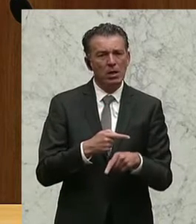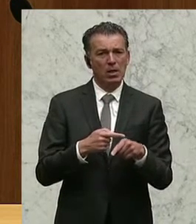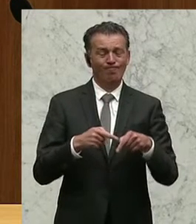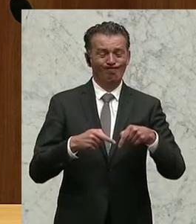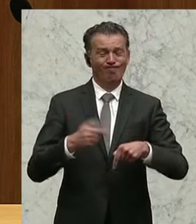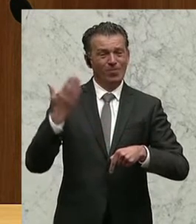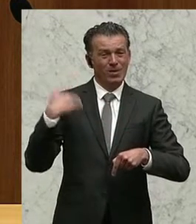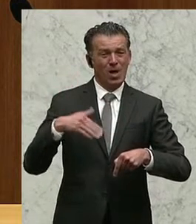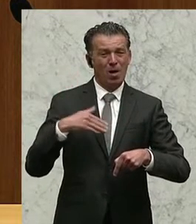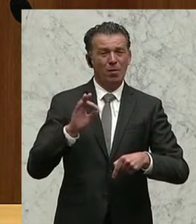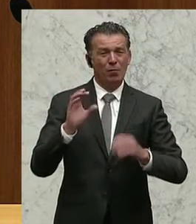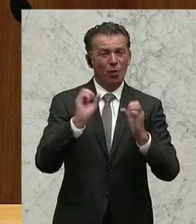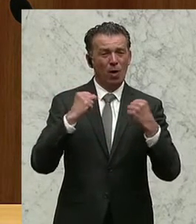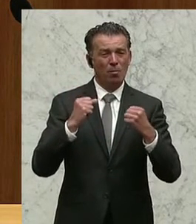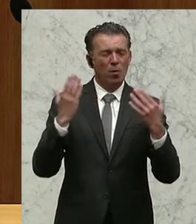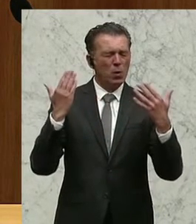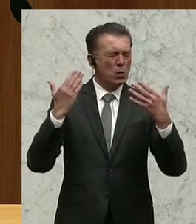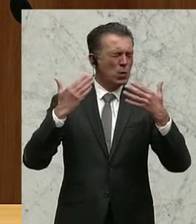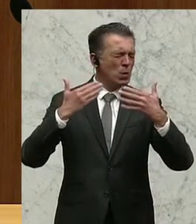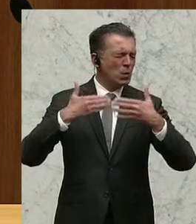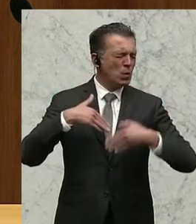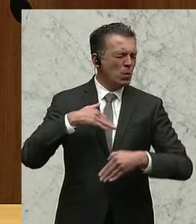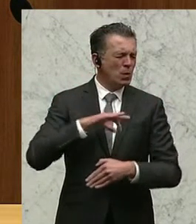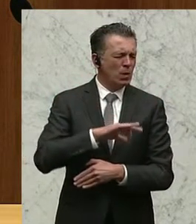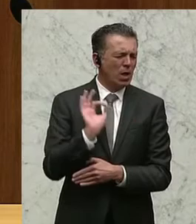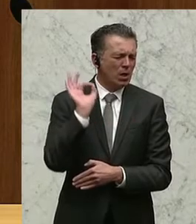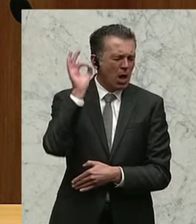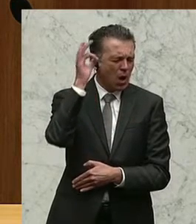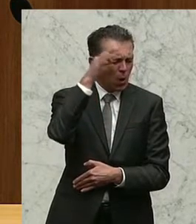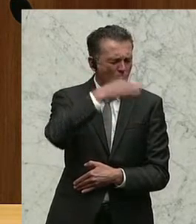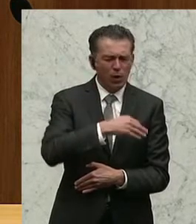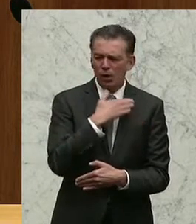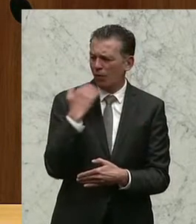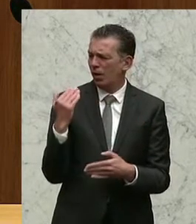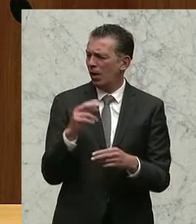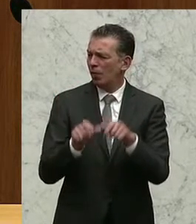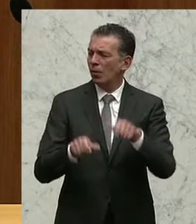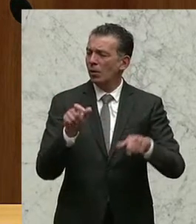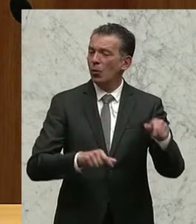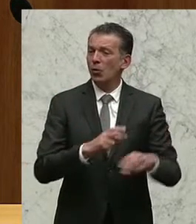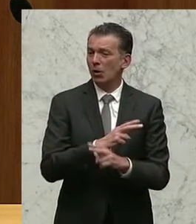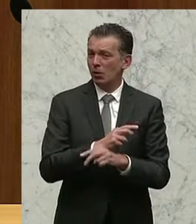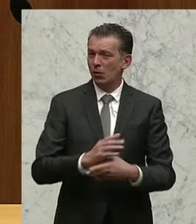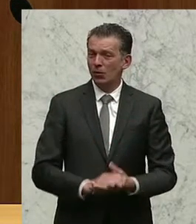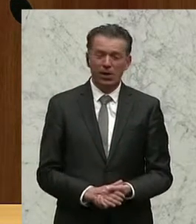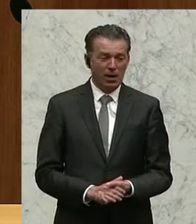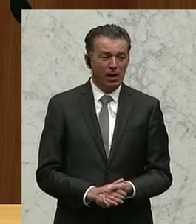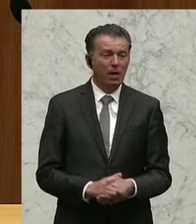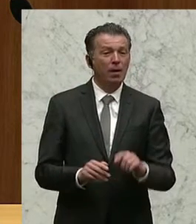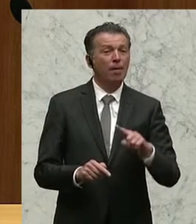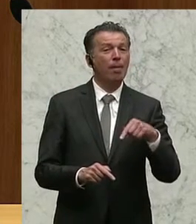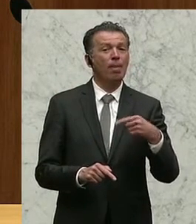schwarzen Tag für die Republik gesprochen. Viele Österreicherinnen und Österreicher haben dann